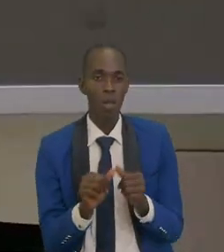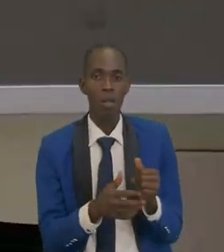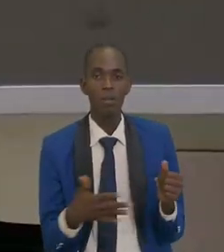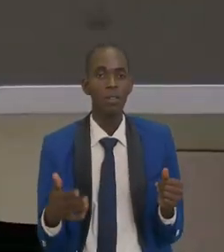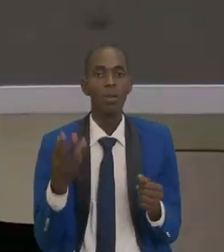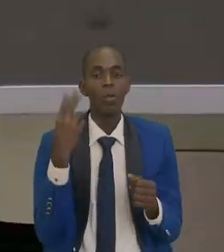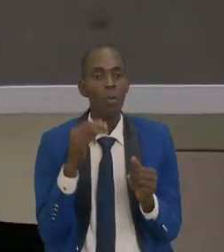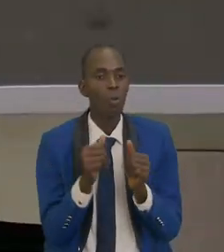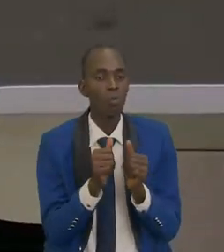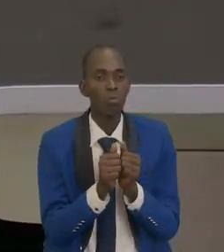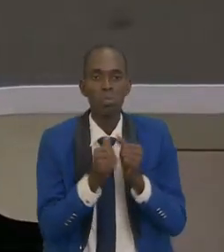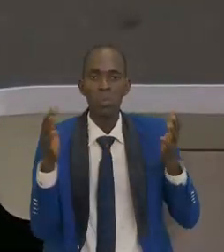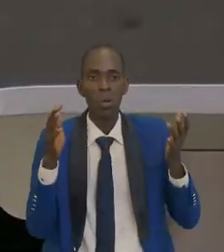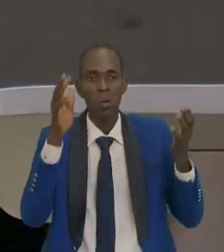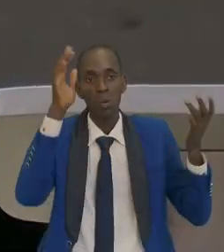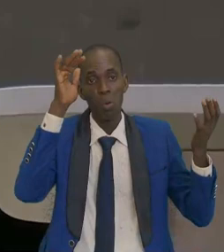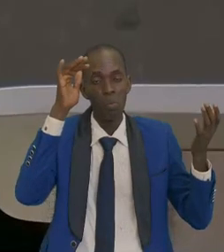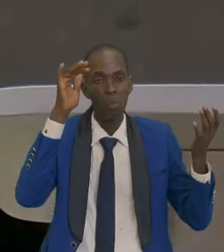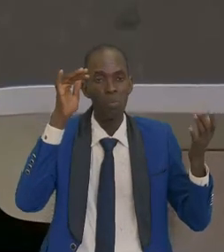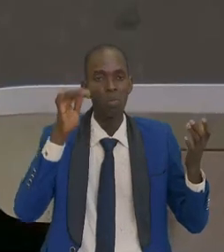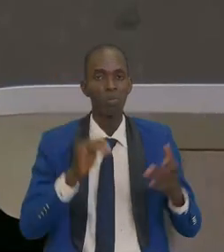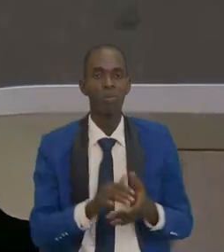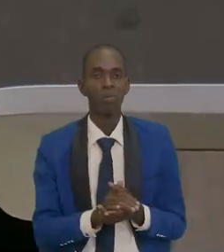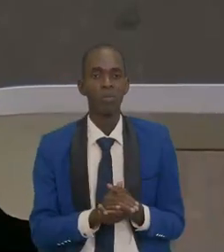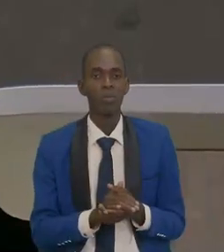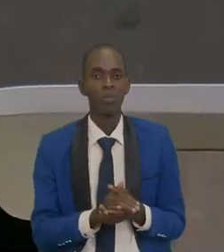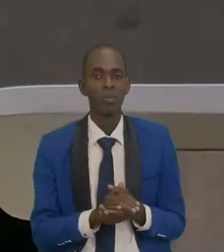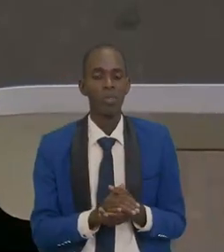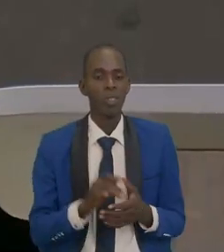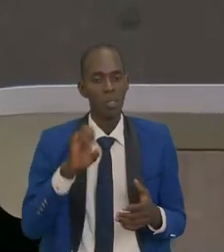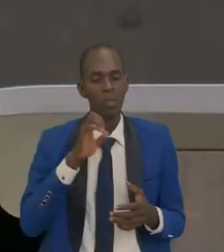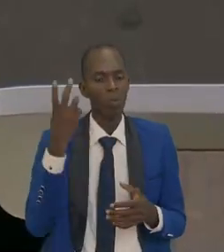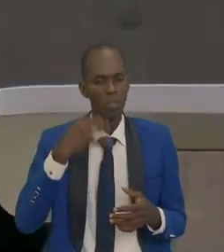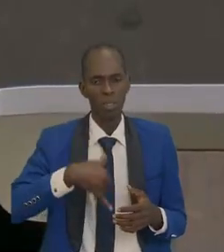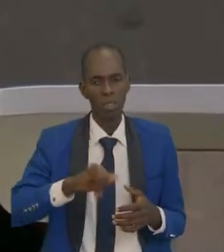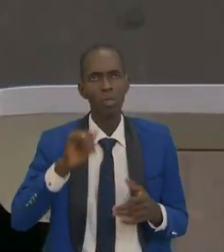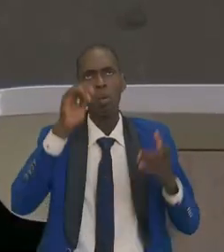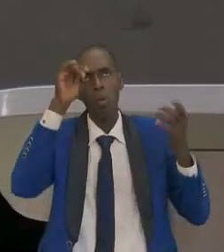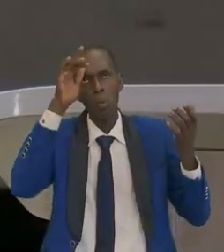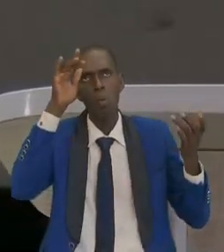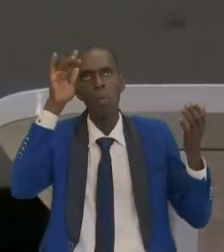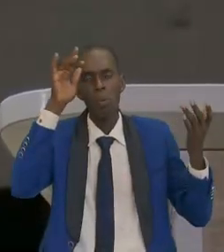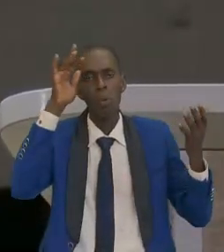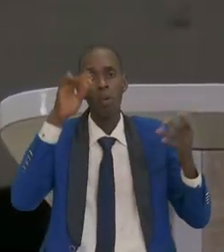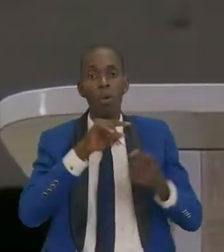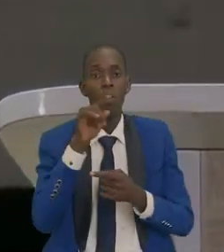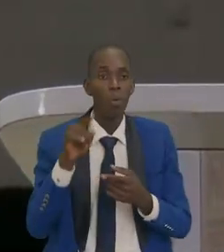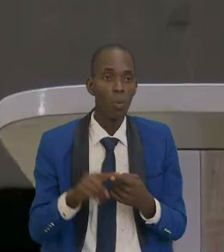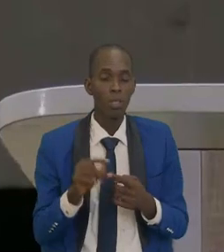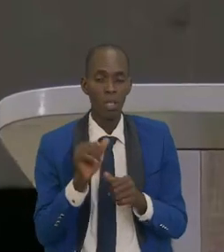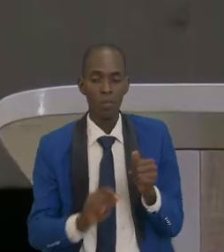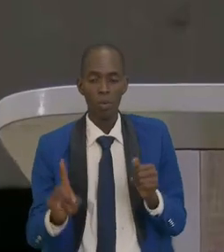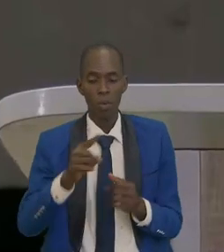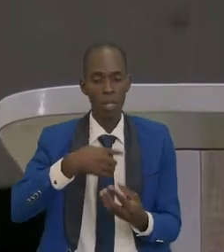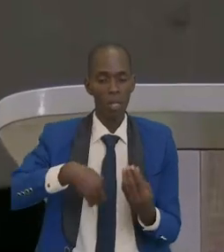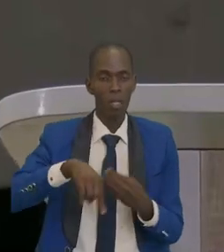Quand tout était désespéré, il était toujours plein d'espoir. Quand tout le monde autour de lui